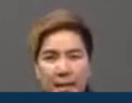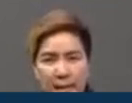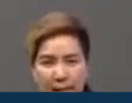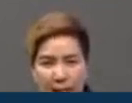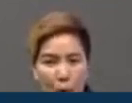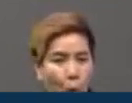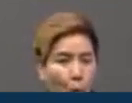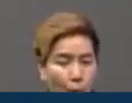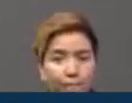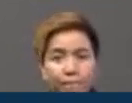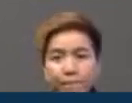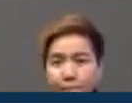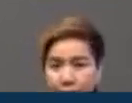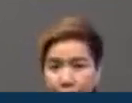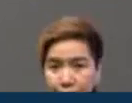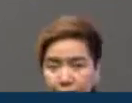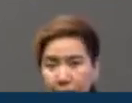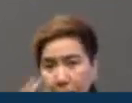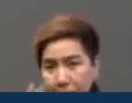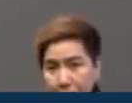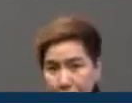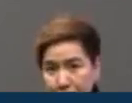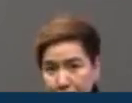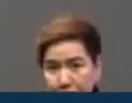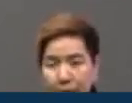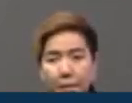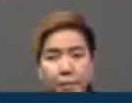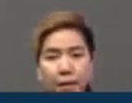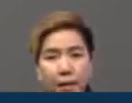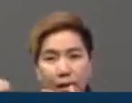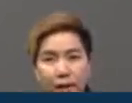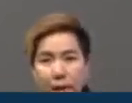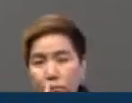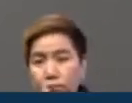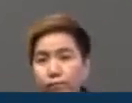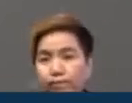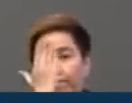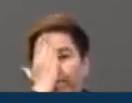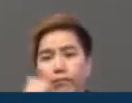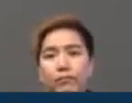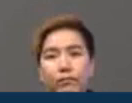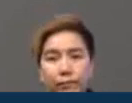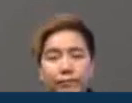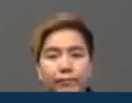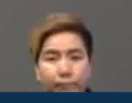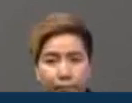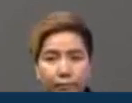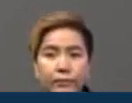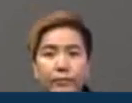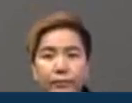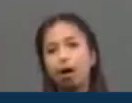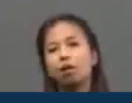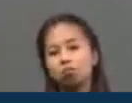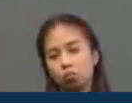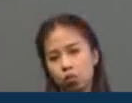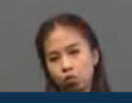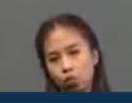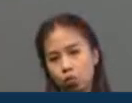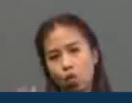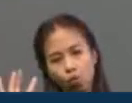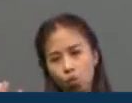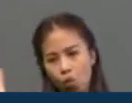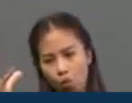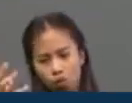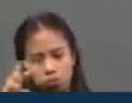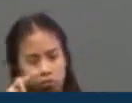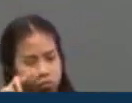ความร่วมมือทุกคน ขณะที่พลตำรวจเอกรอยอิงคไพโรจน์รองผู้บัญชาการตำรวจแห่งชาติด้านความมั่นคงระบุว่าการเตรียมงาน